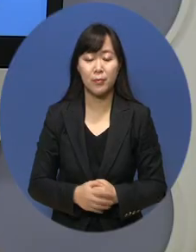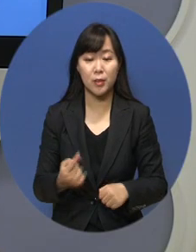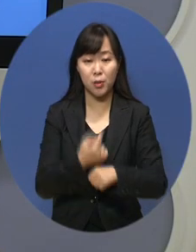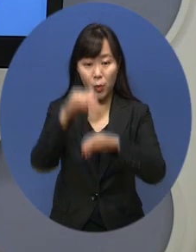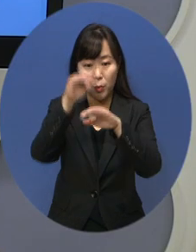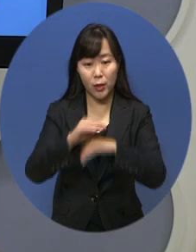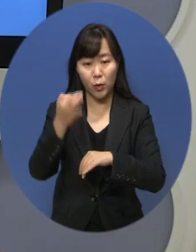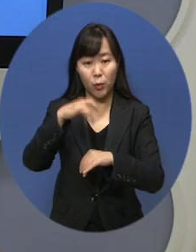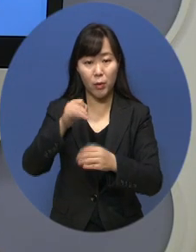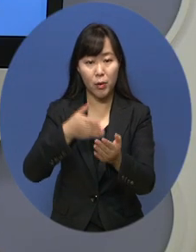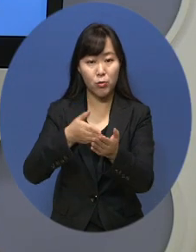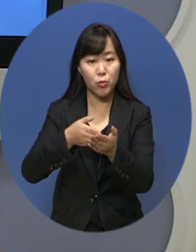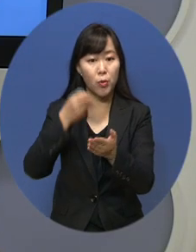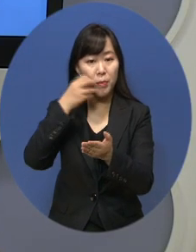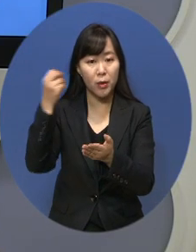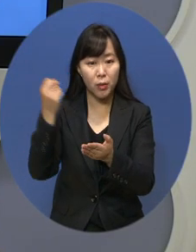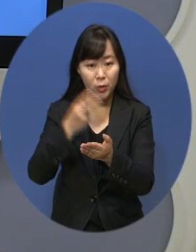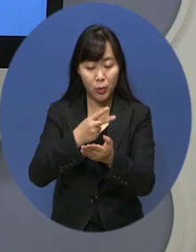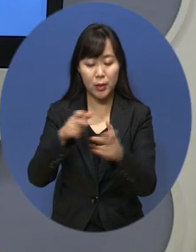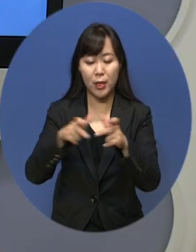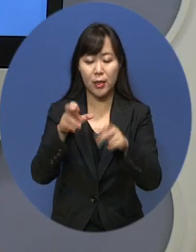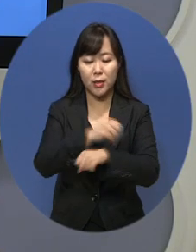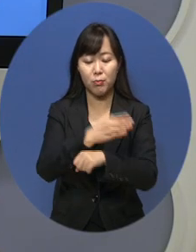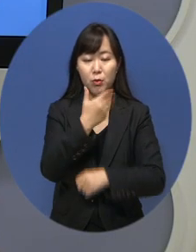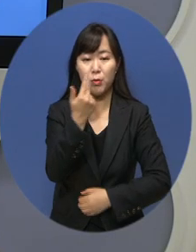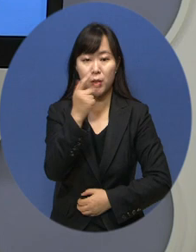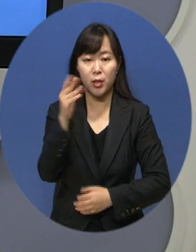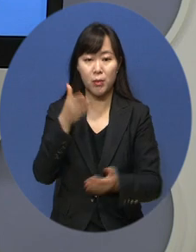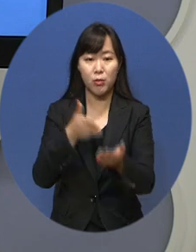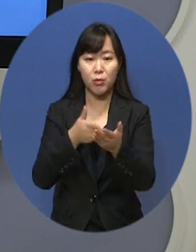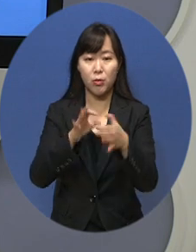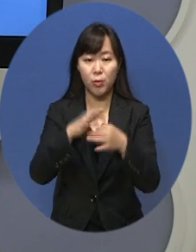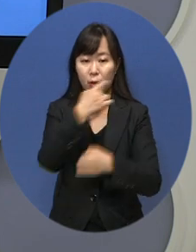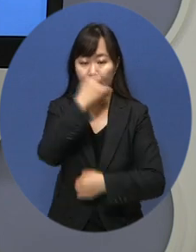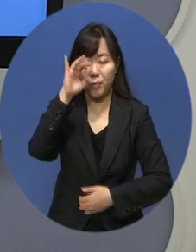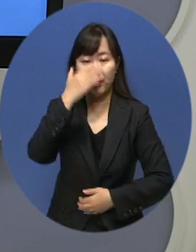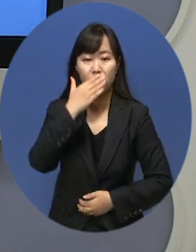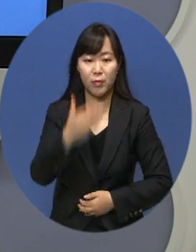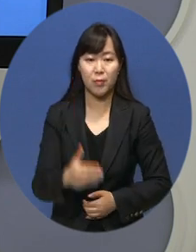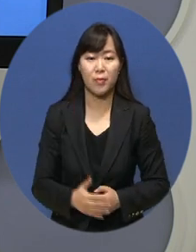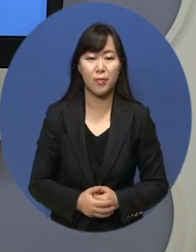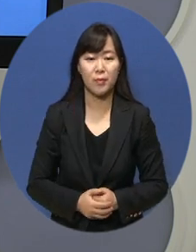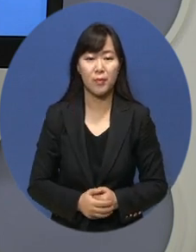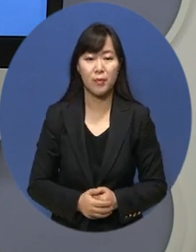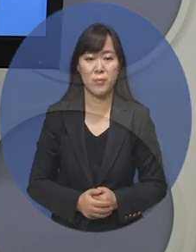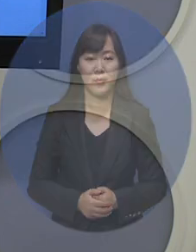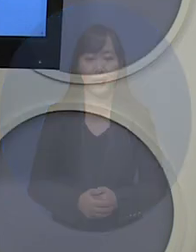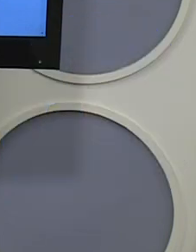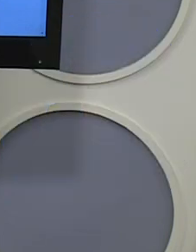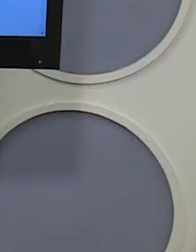이 밖에 자세한 사항은 웰피어뉴스 홈페이지와 장애인신문, 복지TV 뉴스를 통해 확인할 수 있습니다.